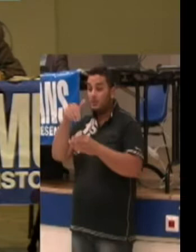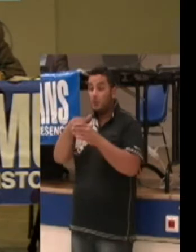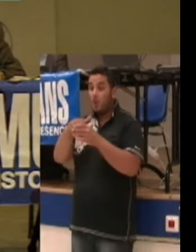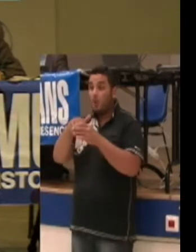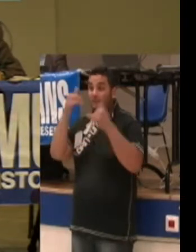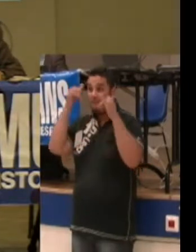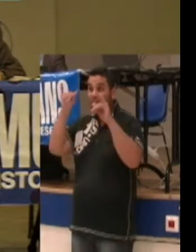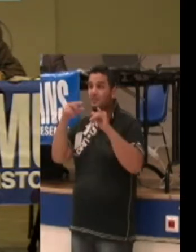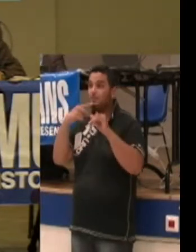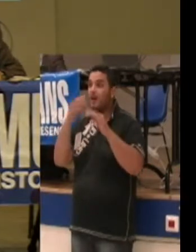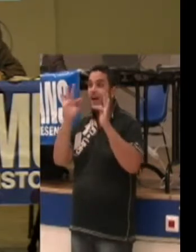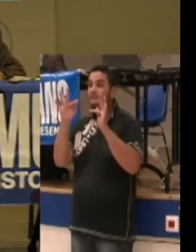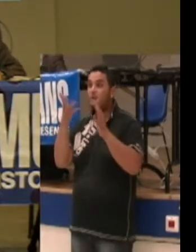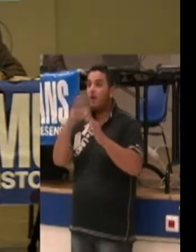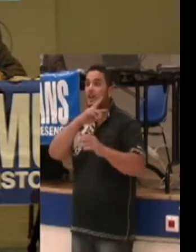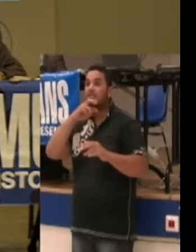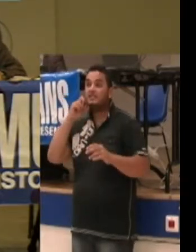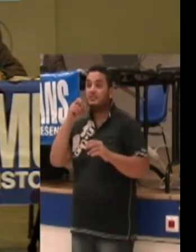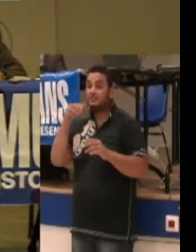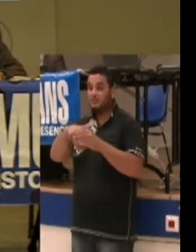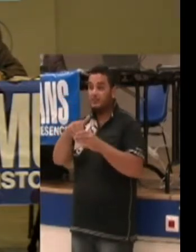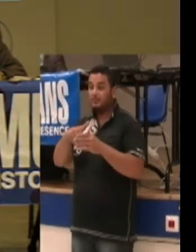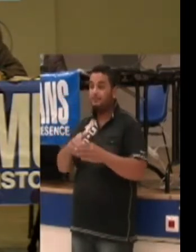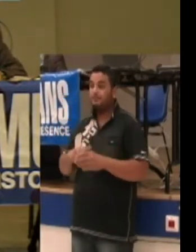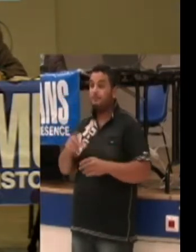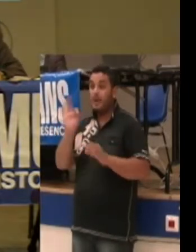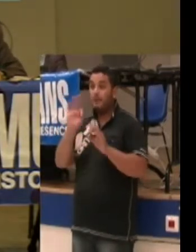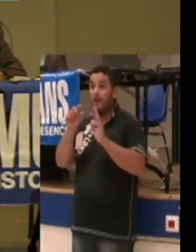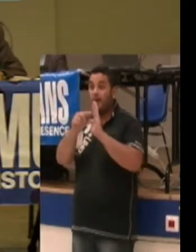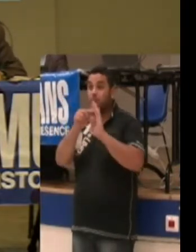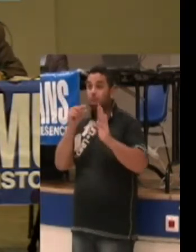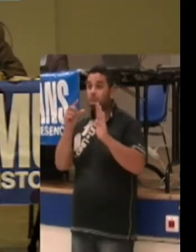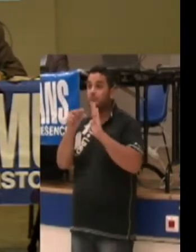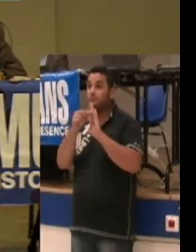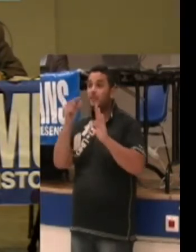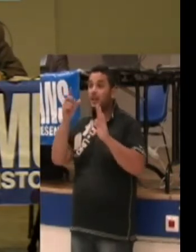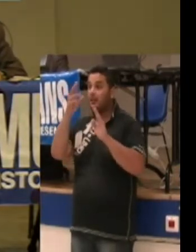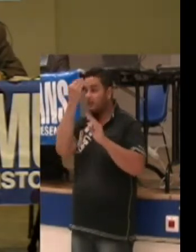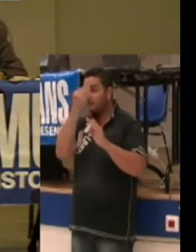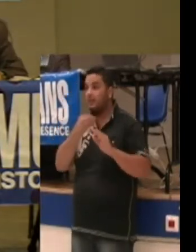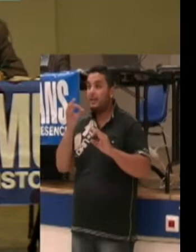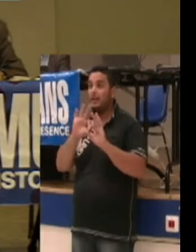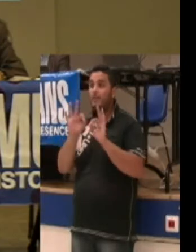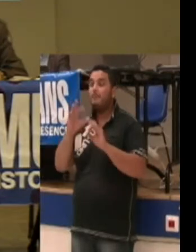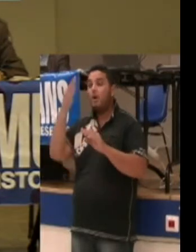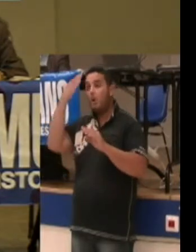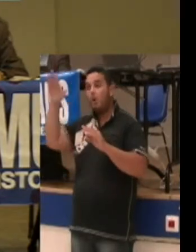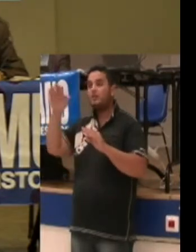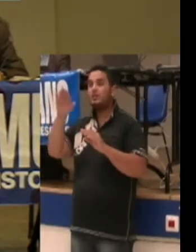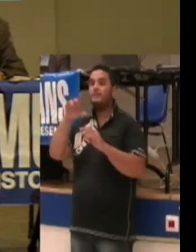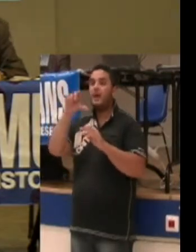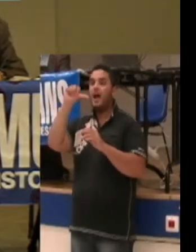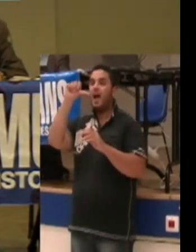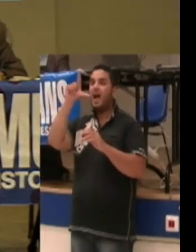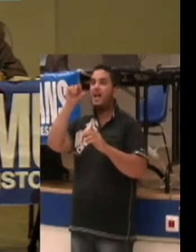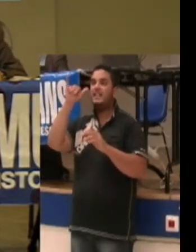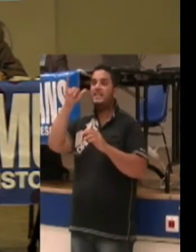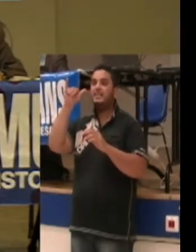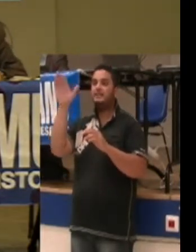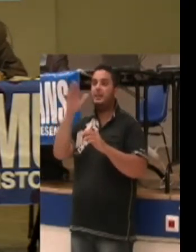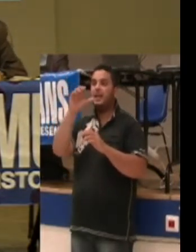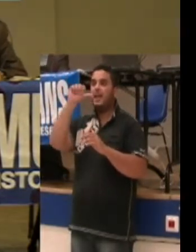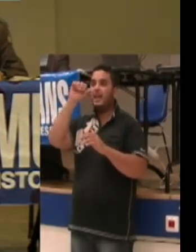Où est-ce que vous trouvez les récits des chrétiens? Fais sur Al-Imran. في سورة العمران الله سبحانه وتعالى va nous parler